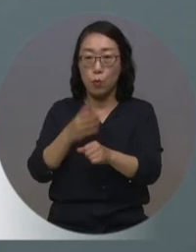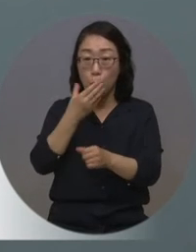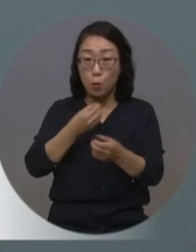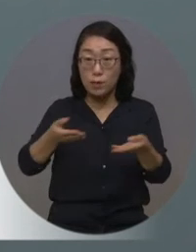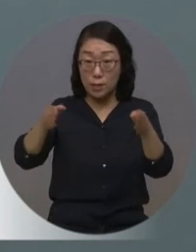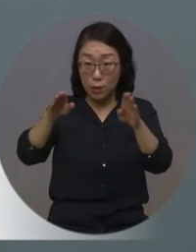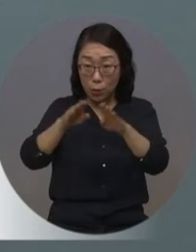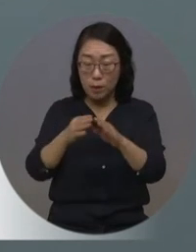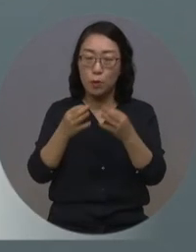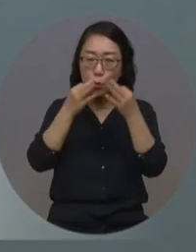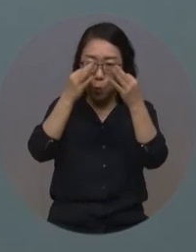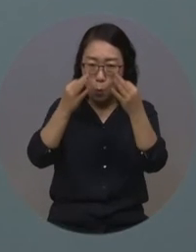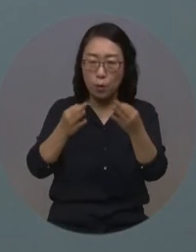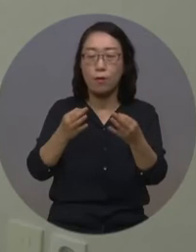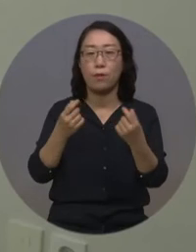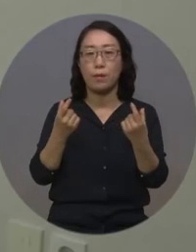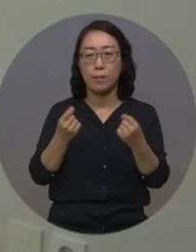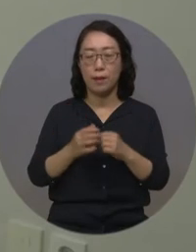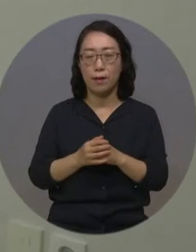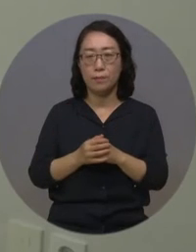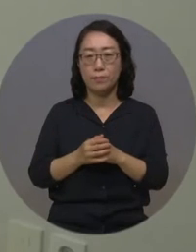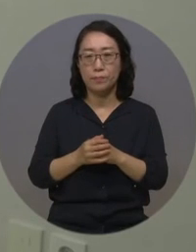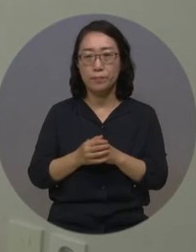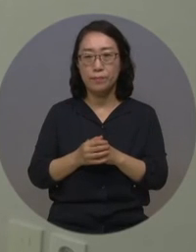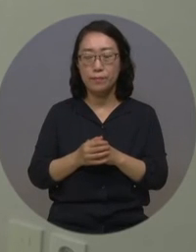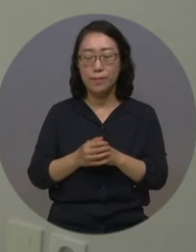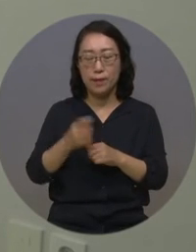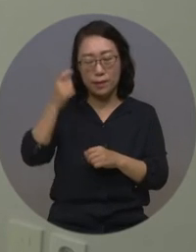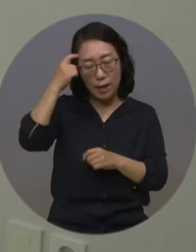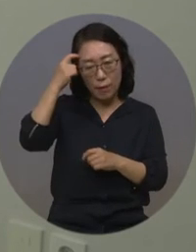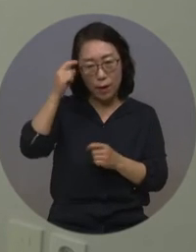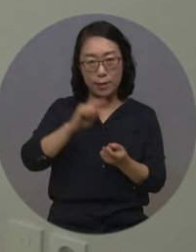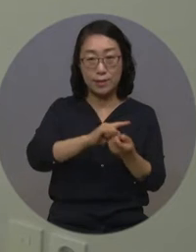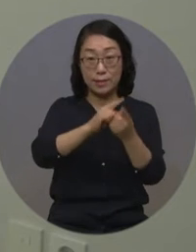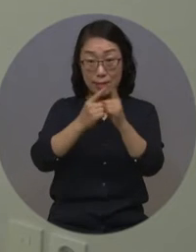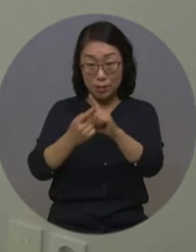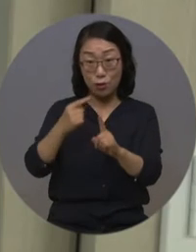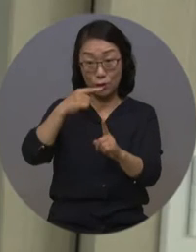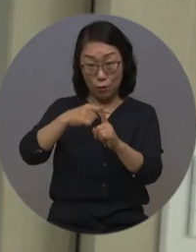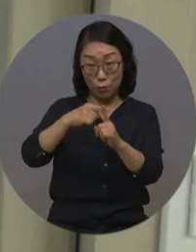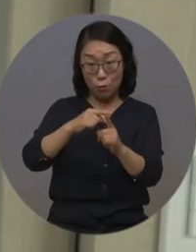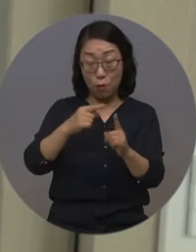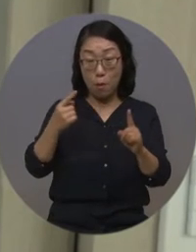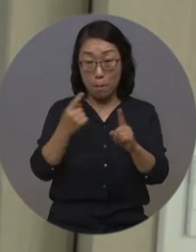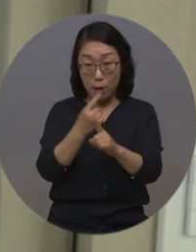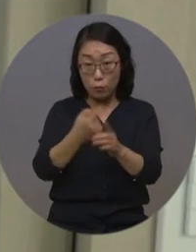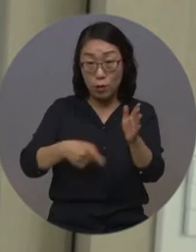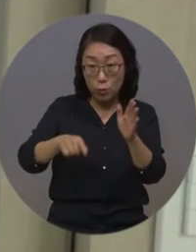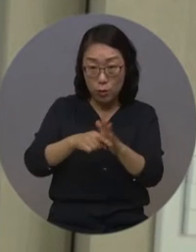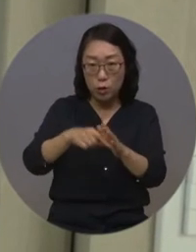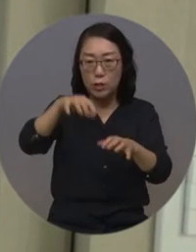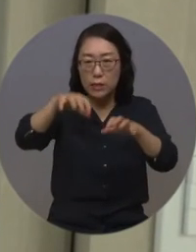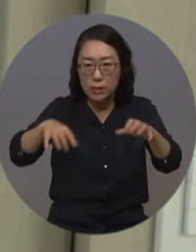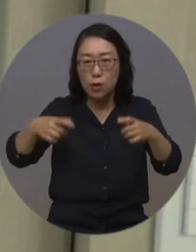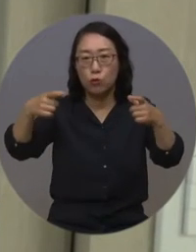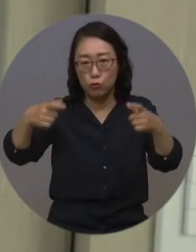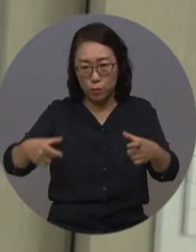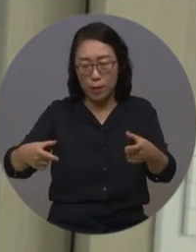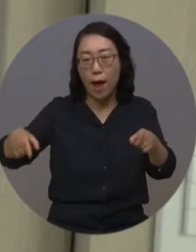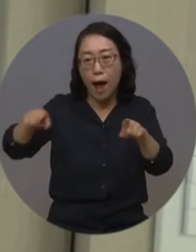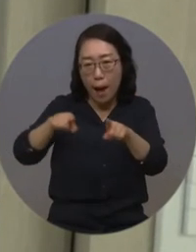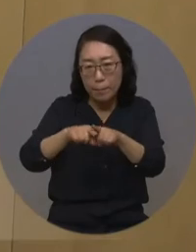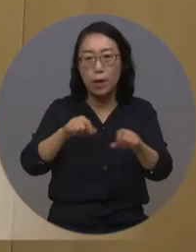복지관이 최선을 다하고 있습니다. 긍정적 생활 패턴을 회복하기 위해서는 지역 주민과 봉사단이